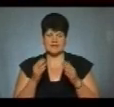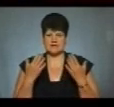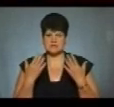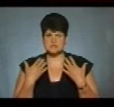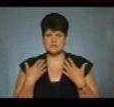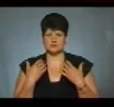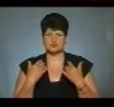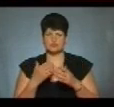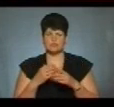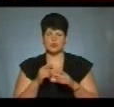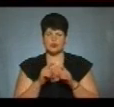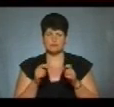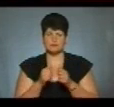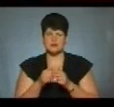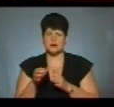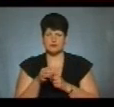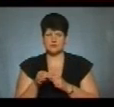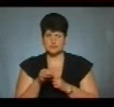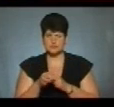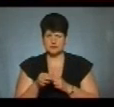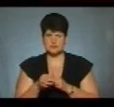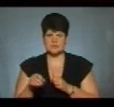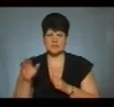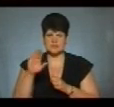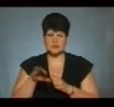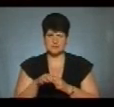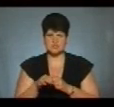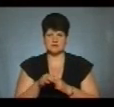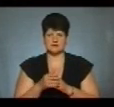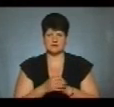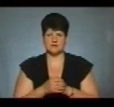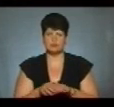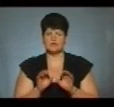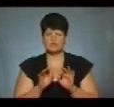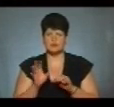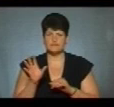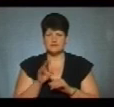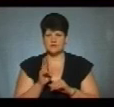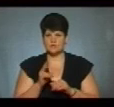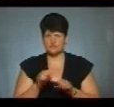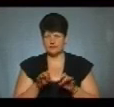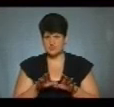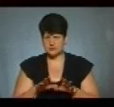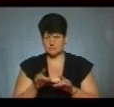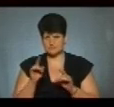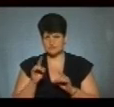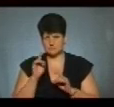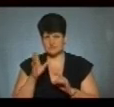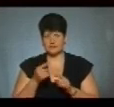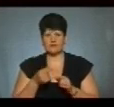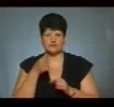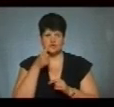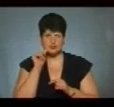рекреаційно-відпочинкового комплексу біля озера на дорожній Тернопільського ставу. Поясню для тих всіх, хто вирішив пропіаритися на даній темі. Вчора